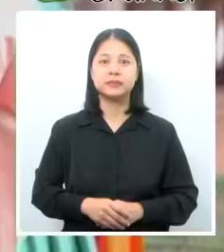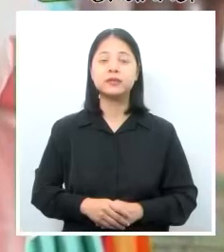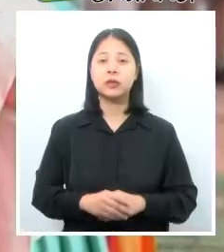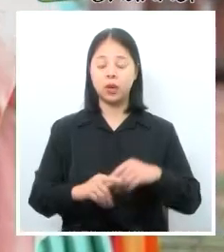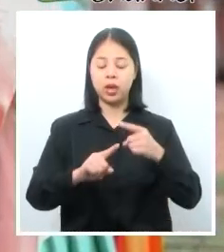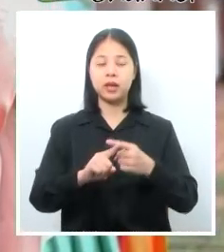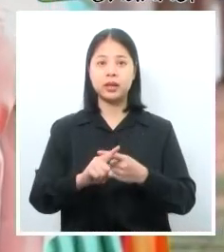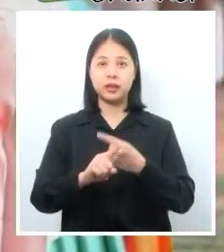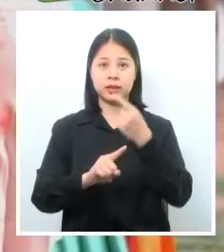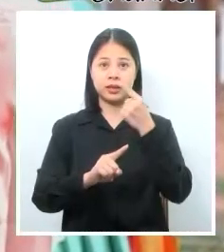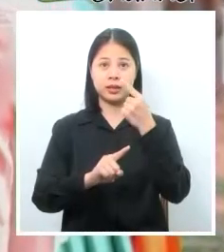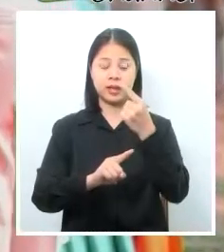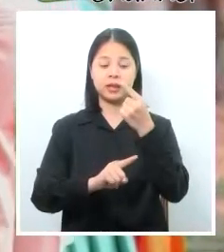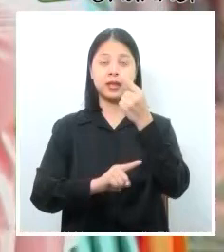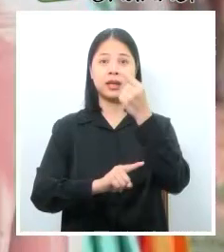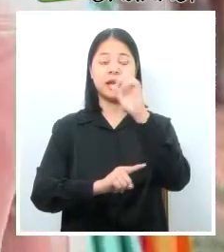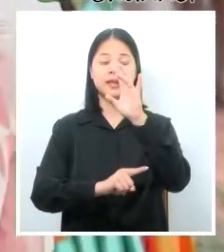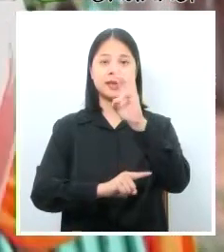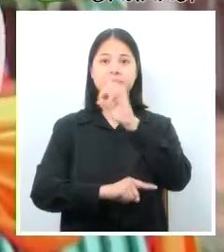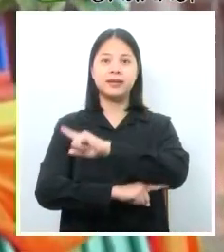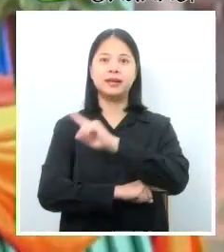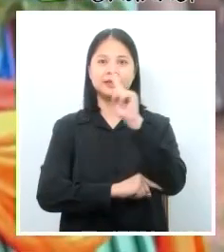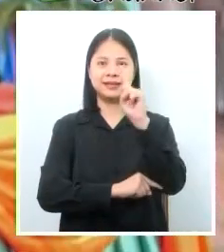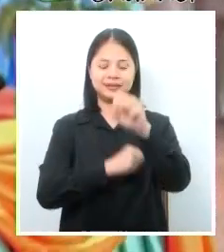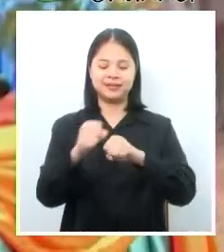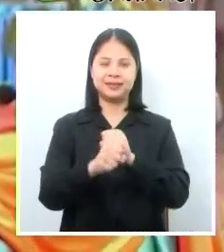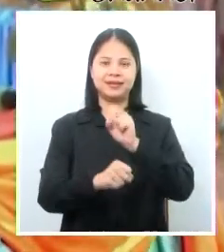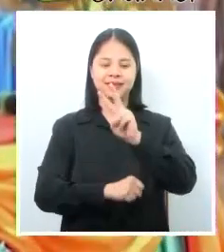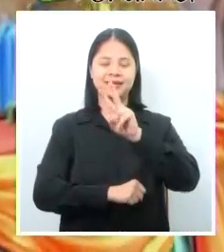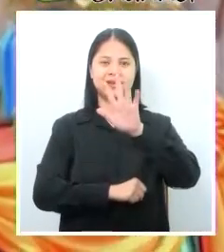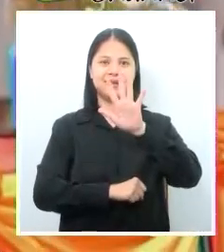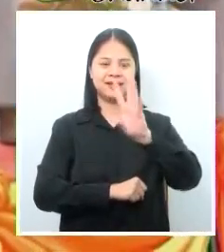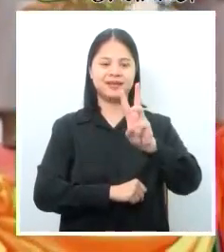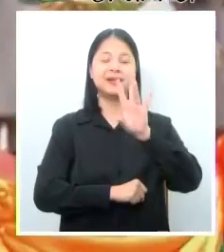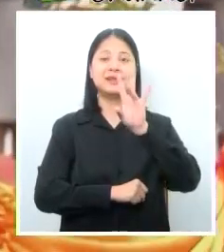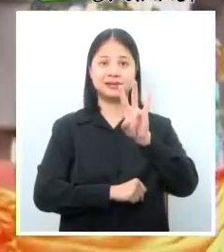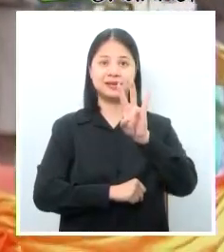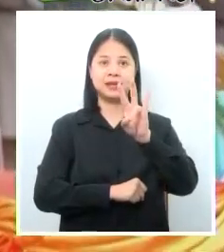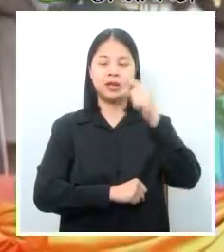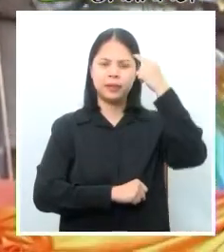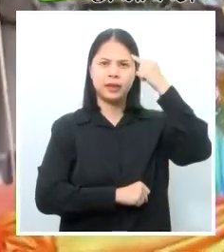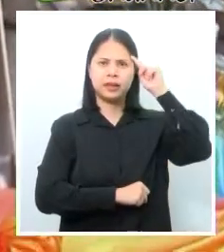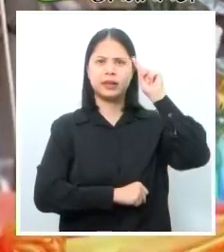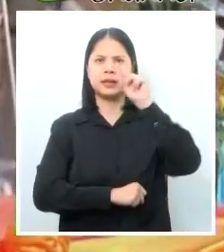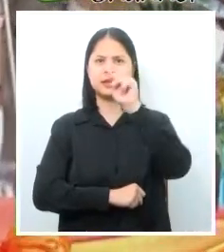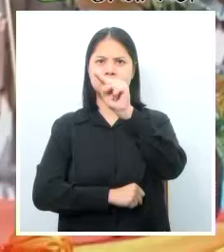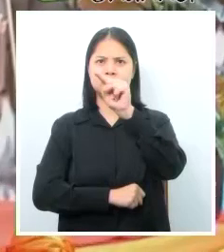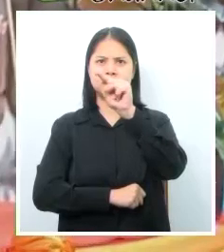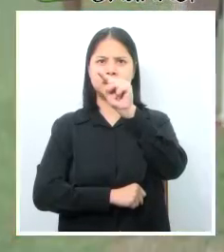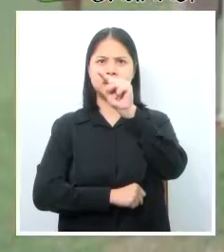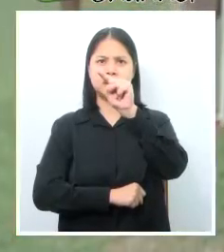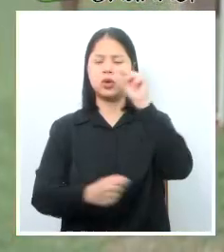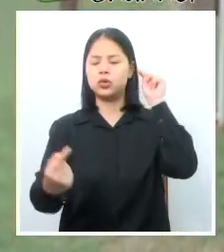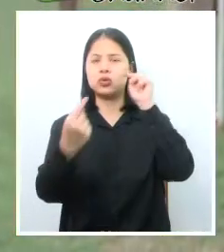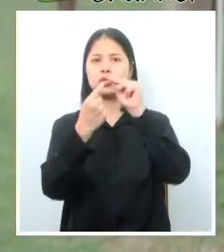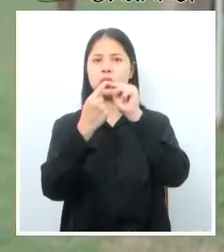ด้วยวันที่1กรกฎาคมเป็นวันคล้ายวันสถาปนาคณะลูกเสือแห่งชาติเพื่อน้อมรำลึกในพระมหากรุณาธิคุณของพ